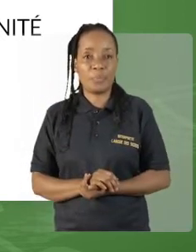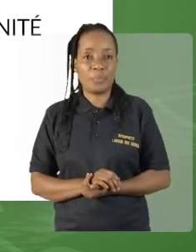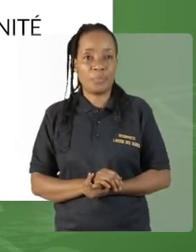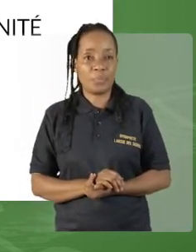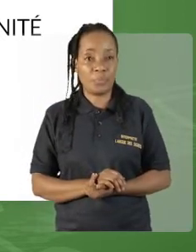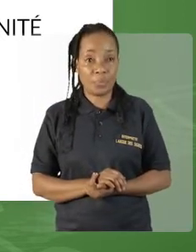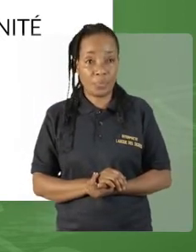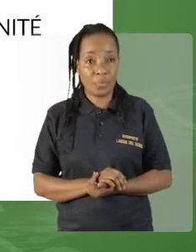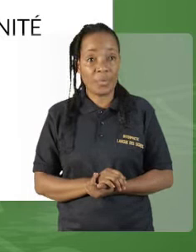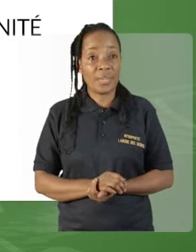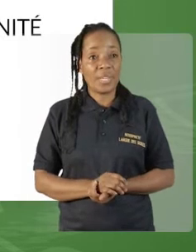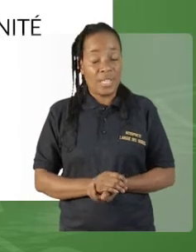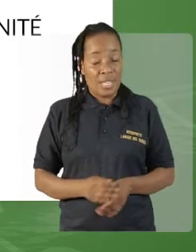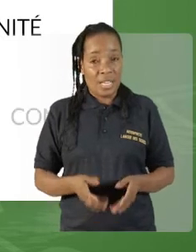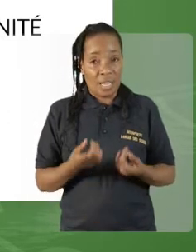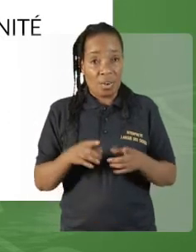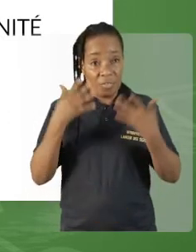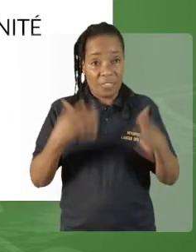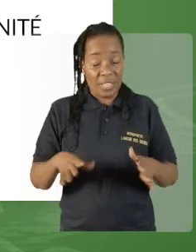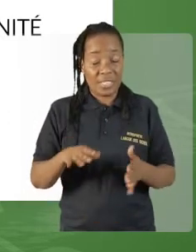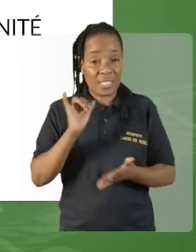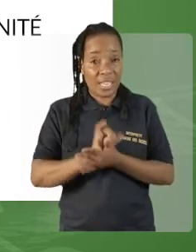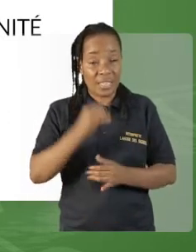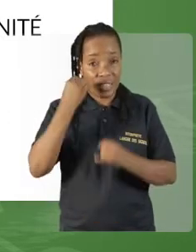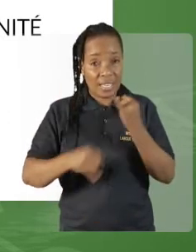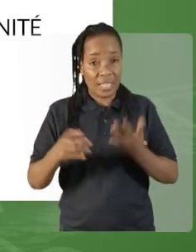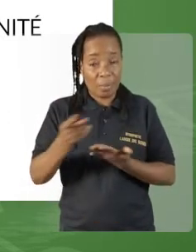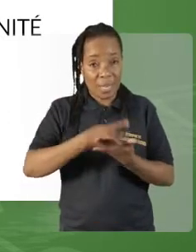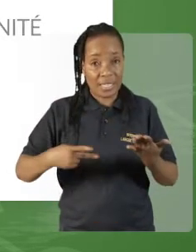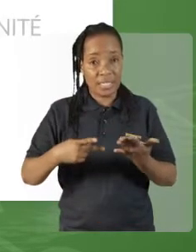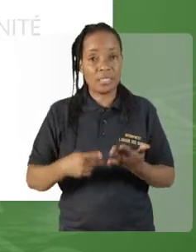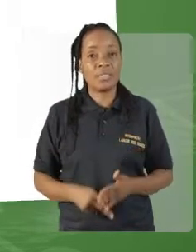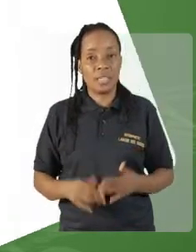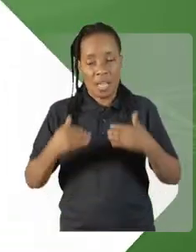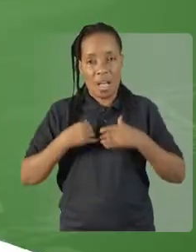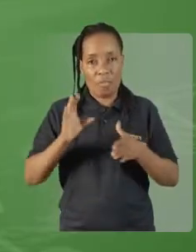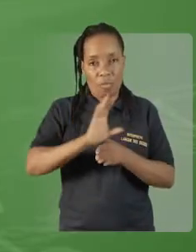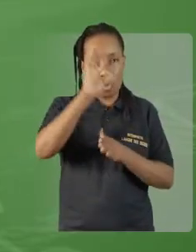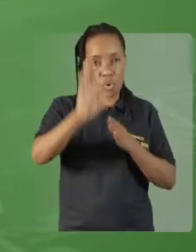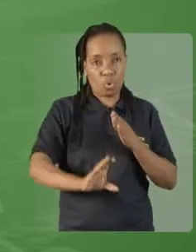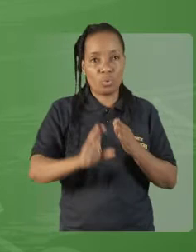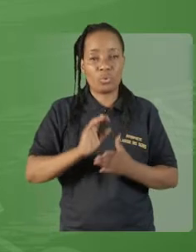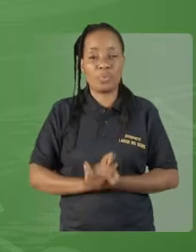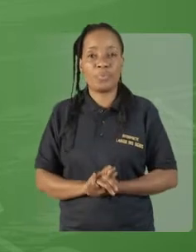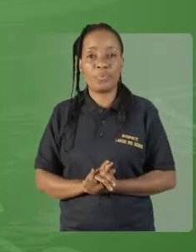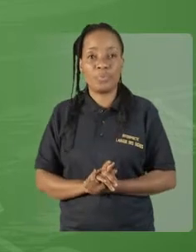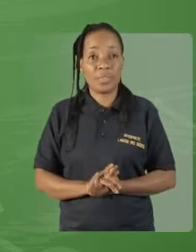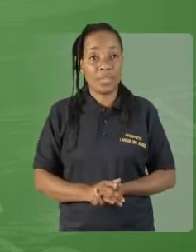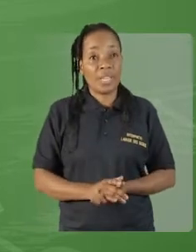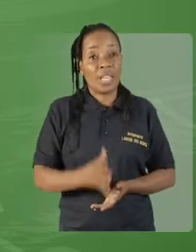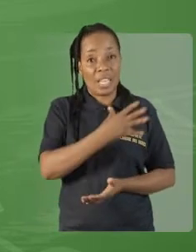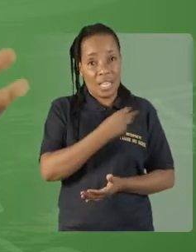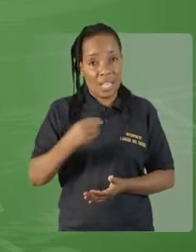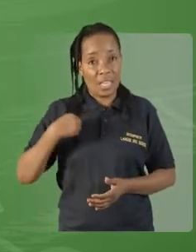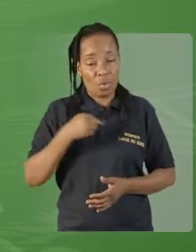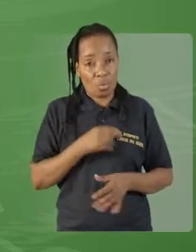À l'issue donc de cette dernière partie, nous ferons la conclusion et nous passerons à une